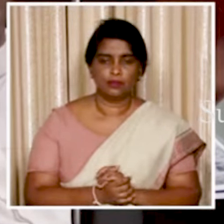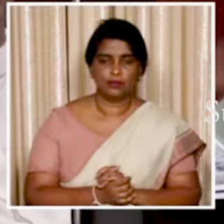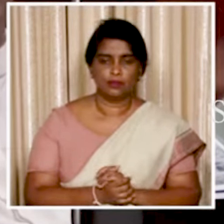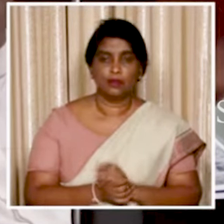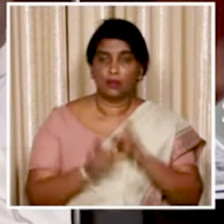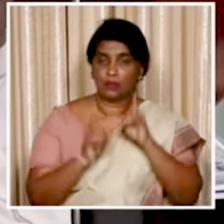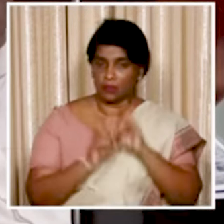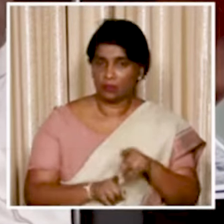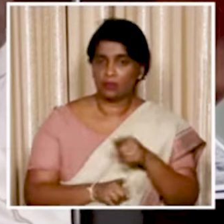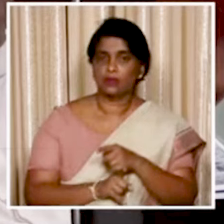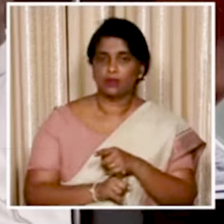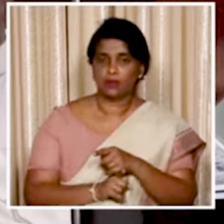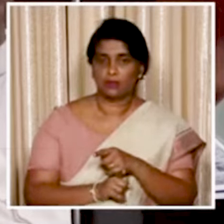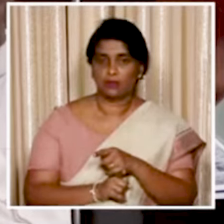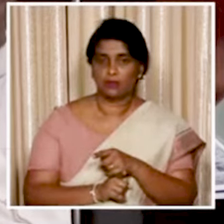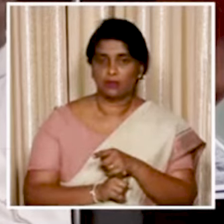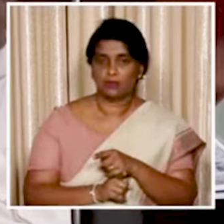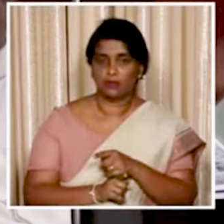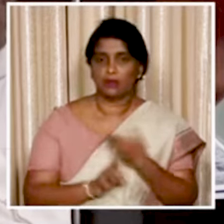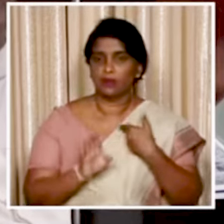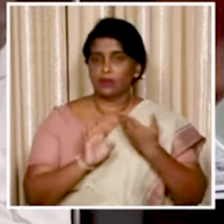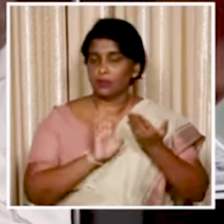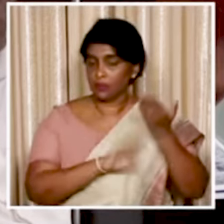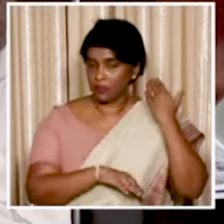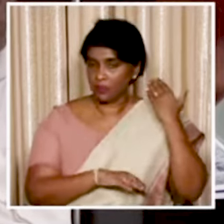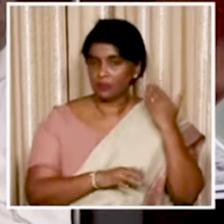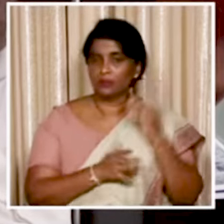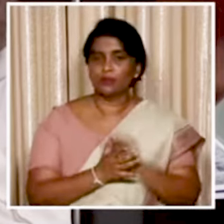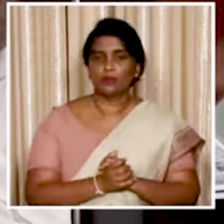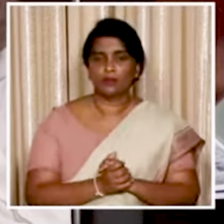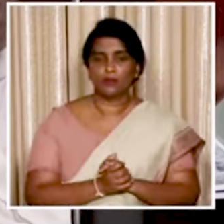ඒ වගේම එදා